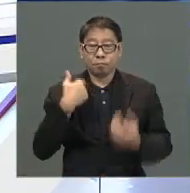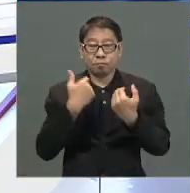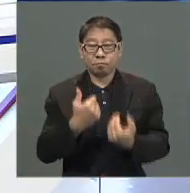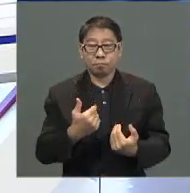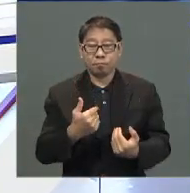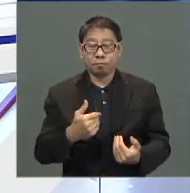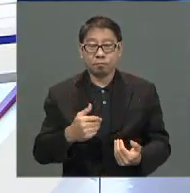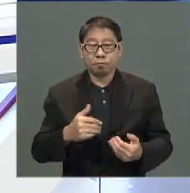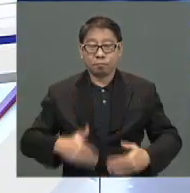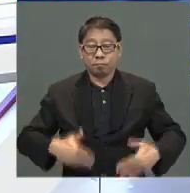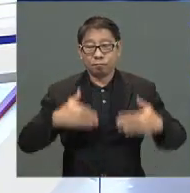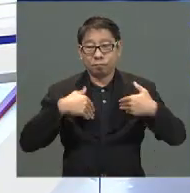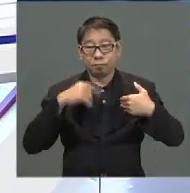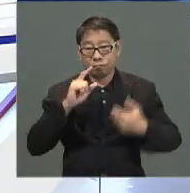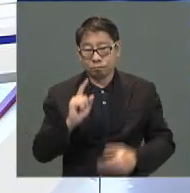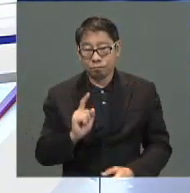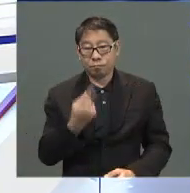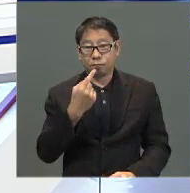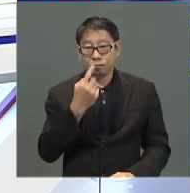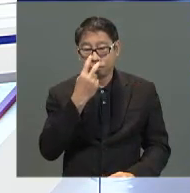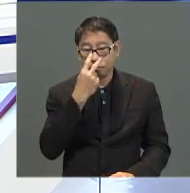นอย่าลืมนะคะพกหน้ากากอนามัยขึ้นไปด้วยจะได้ไม่พลาดโอกาสขึ้นไปชมทะเลหมอกสวยแบบนี้ค่ะก็เป็นบรรยากาศการท่องเที่ยวรูปแบบใหม่ภายในตายNewน้องม่อนค่ะที่เราจะเห็นการท่องเที่ยวแบบนี้อ่ะไปอีกสักระยะงใหญ่เลยนะคะ